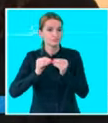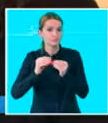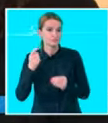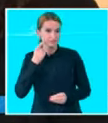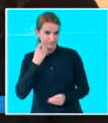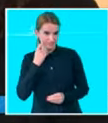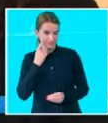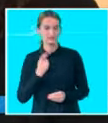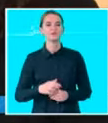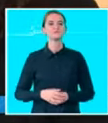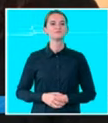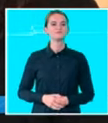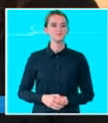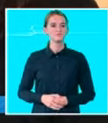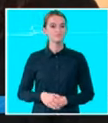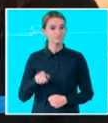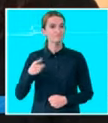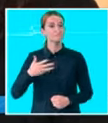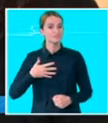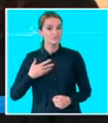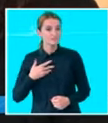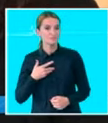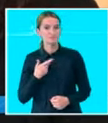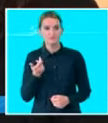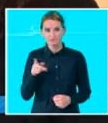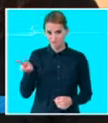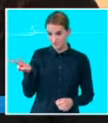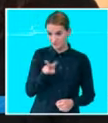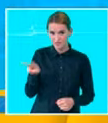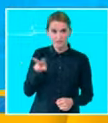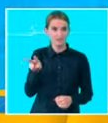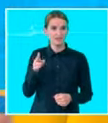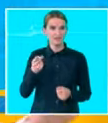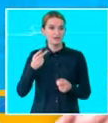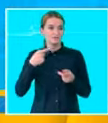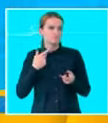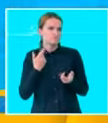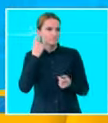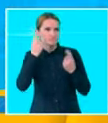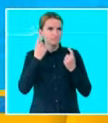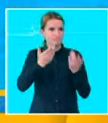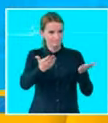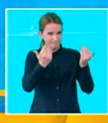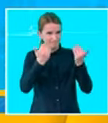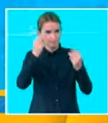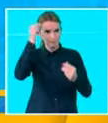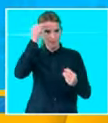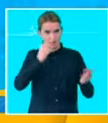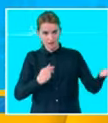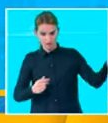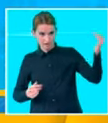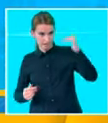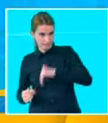Защо със Стефани избрахте да акостирате в крайна сметка тук в България? Напуснахте в Франция, на Балеарските острови. Знам, че да, за известно